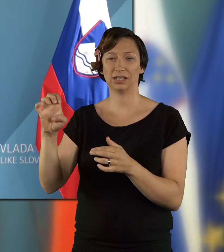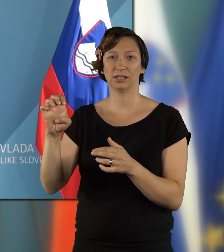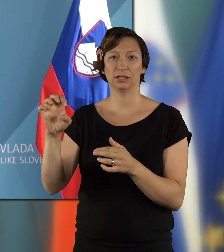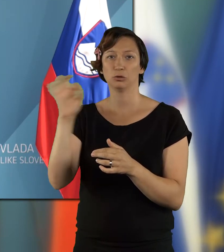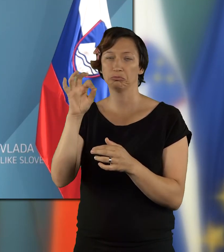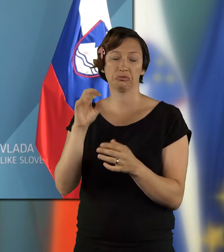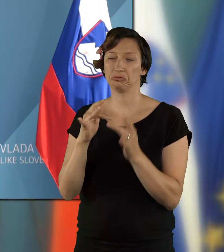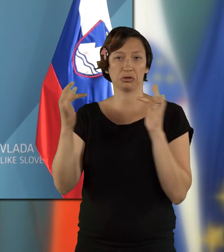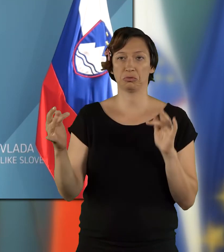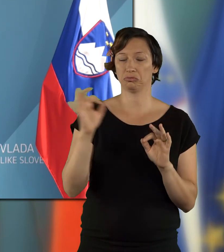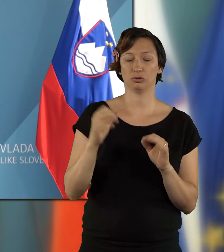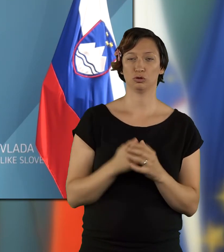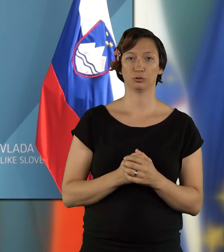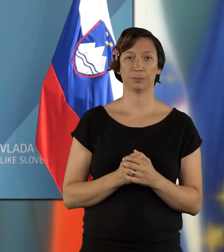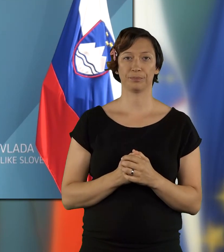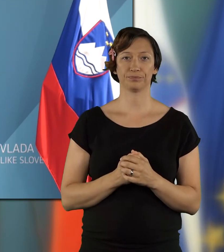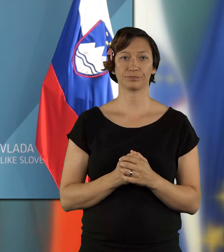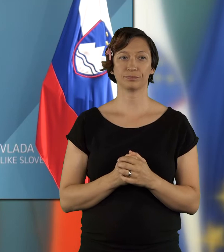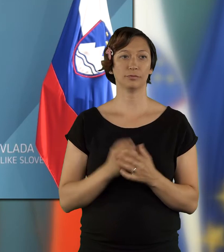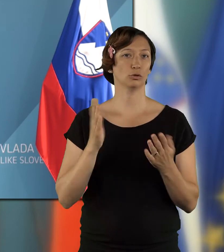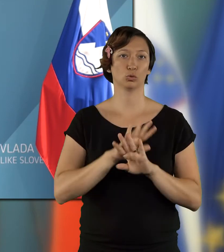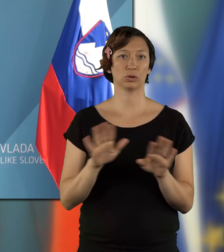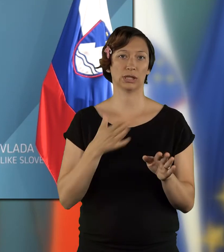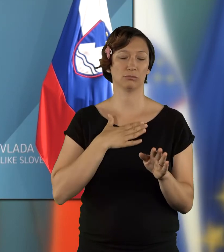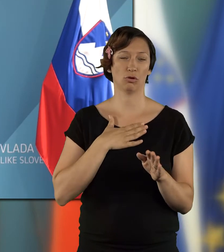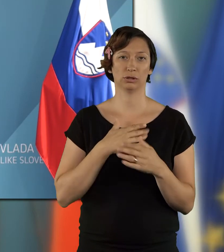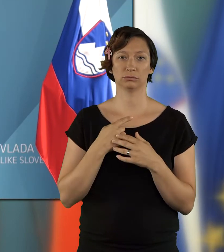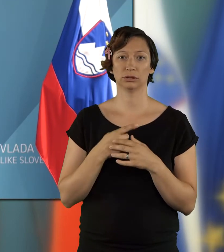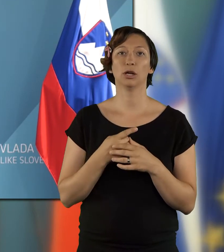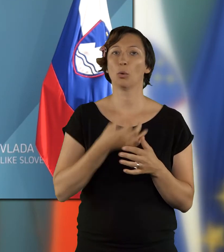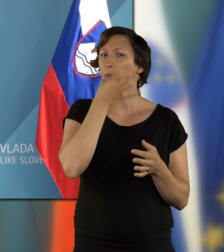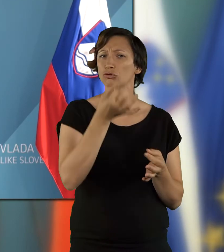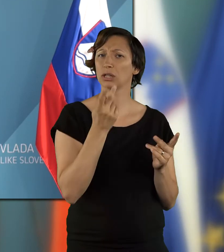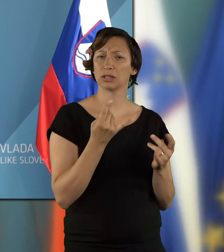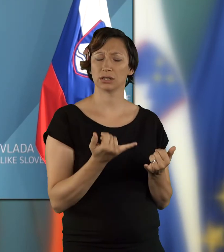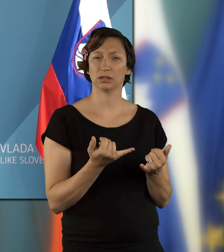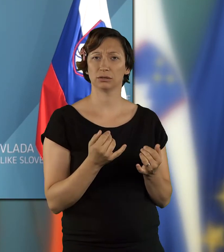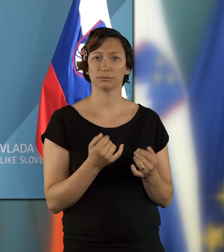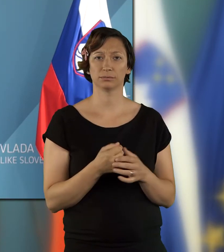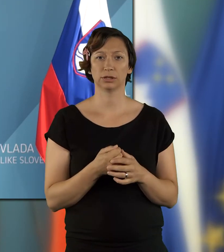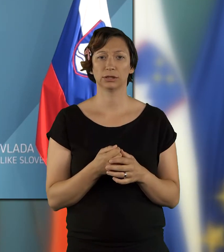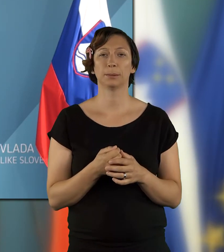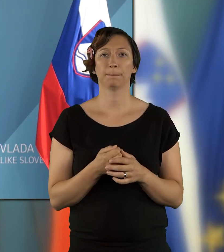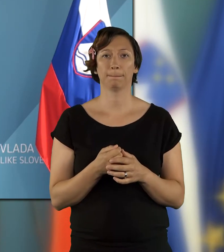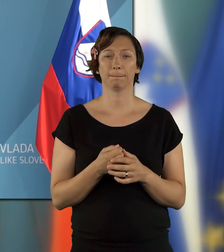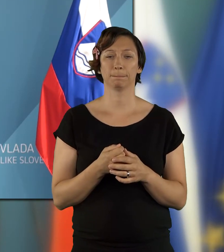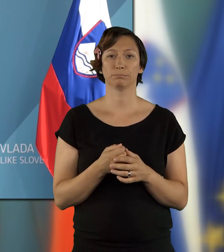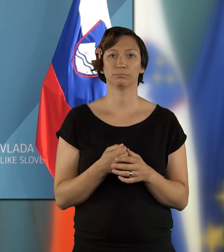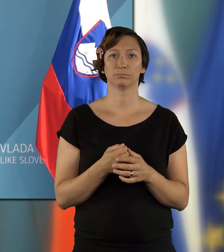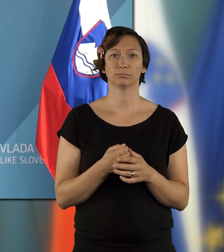nismo nasprotovali. Toliko z moje strani. Izvolite, kakšno vprašanje za ministrico za finance?